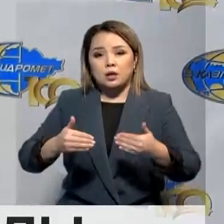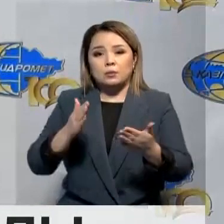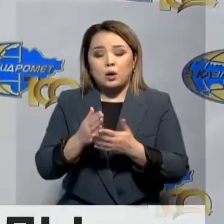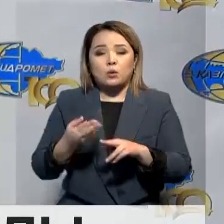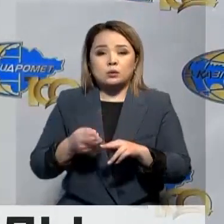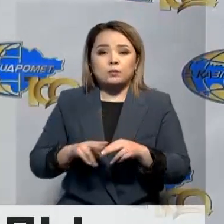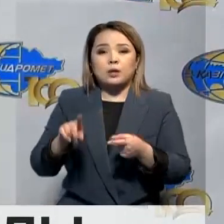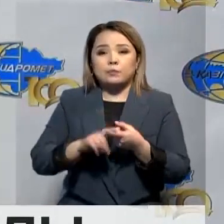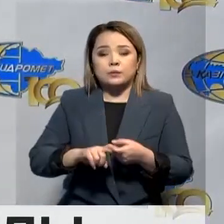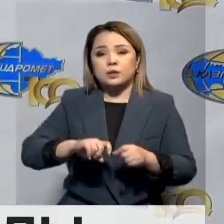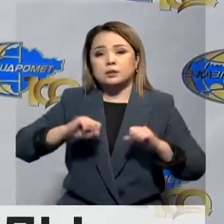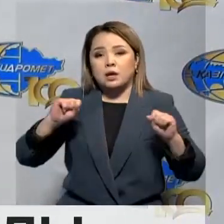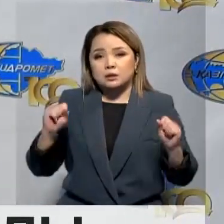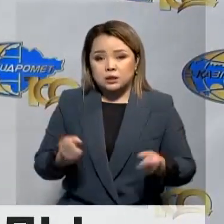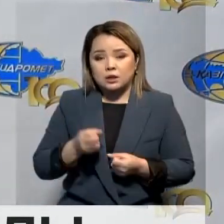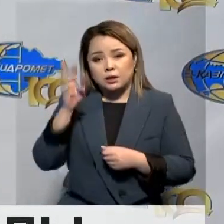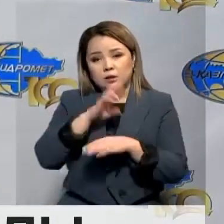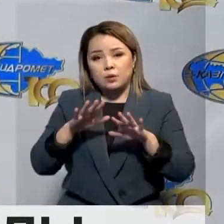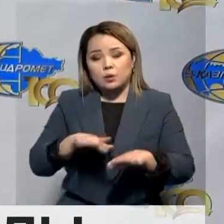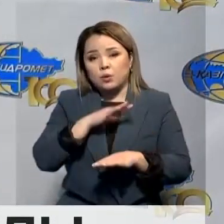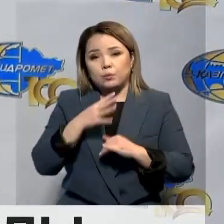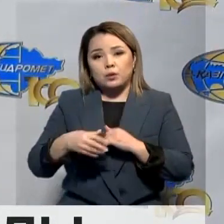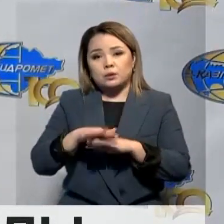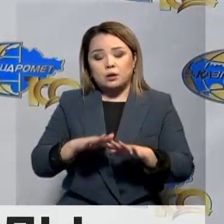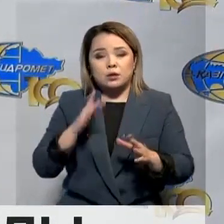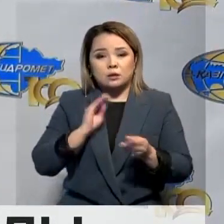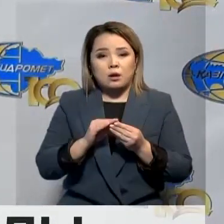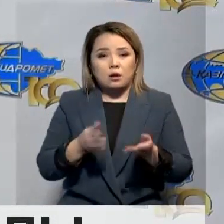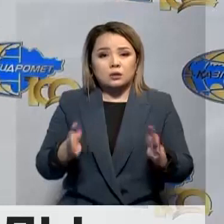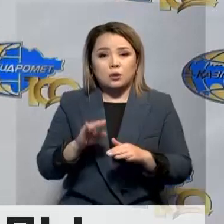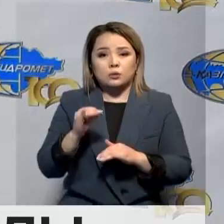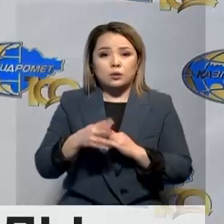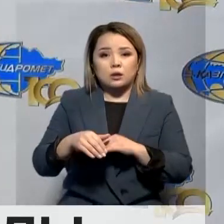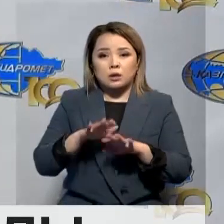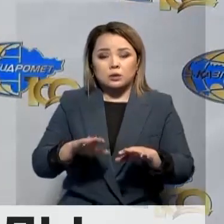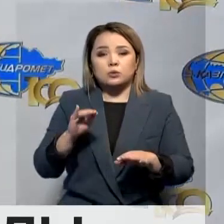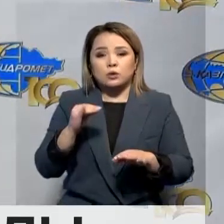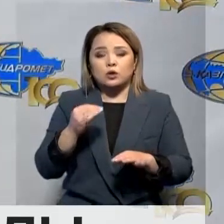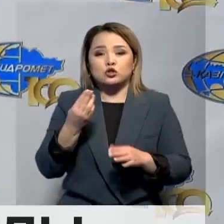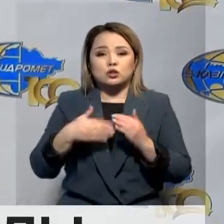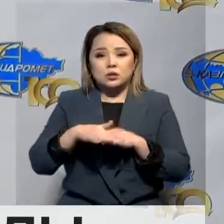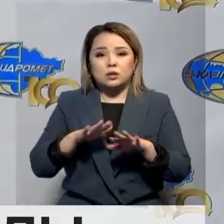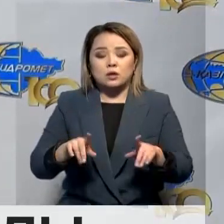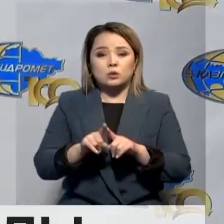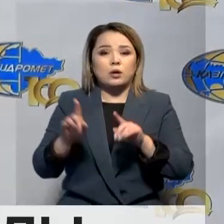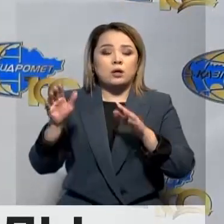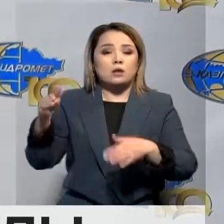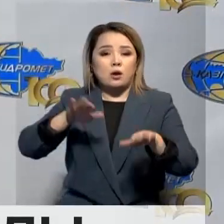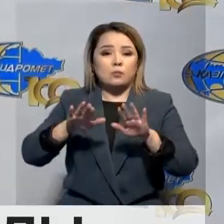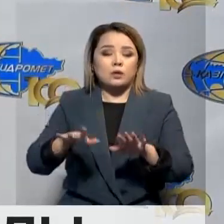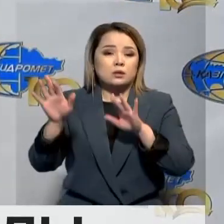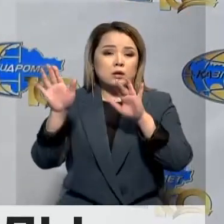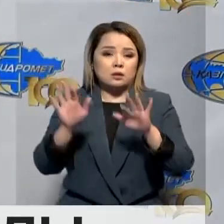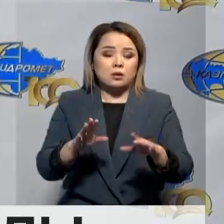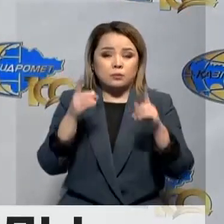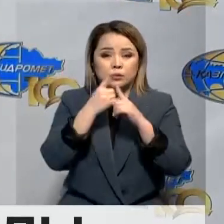Осымен байланысты қатты аяз еліміздің көп бөлігінде сақталады. Оңтүстік пен оңтүстік шығыстың таулы аймақтарында қатты қар жауады